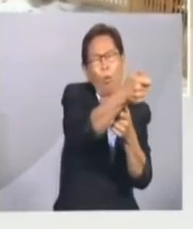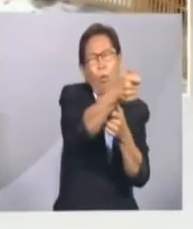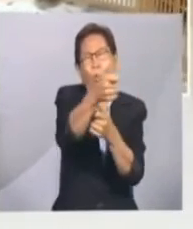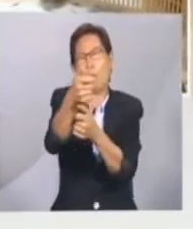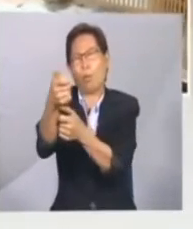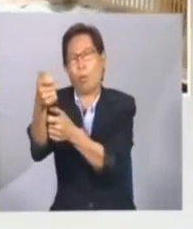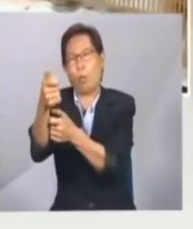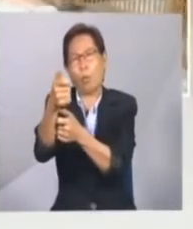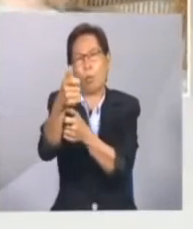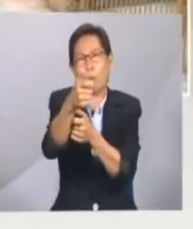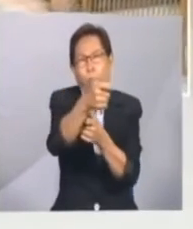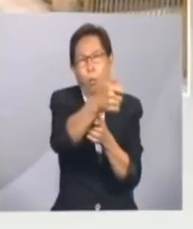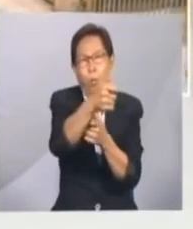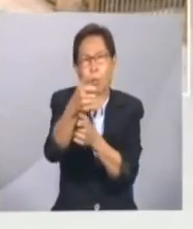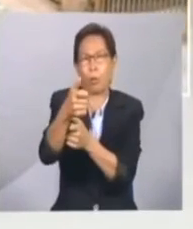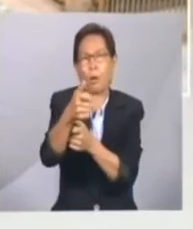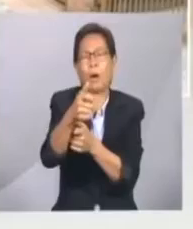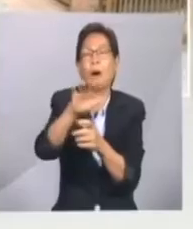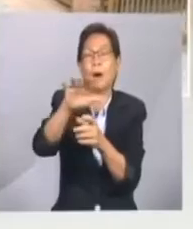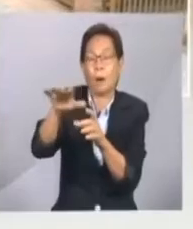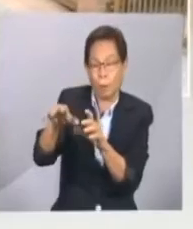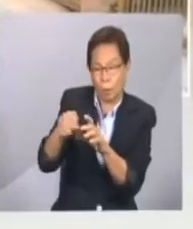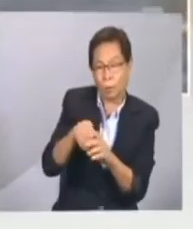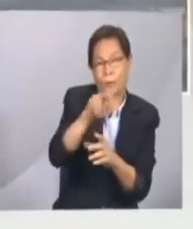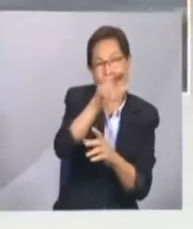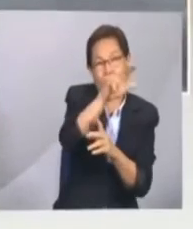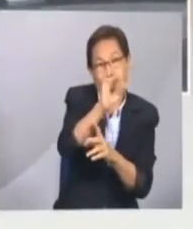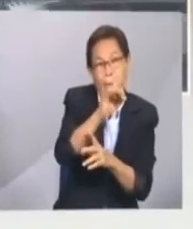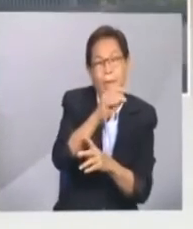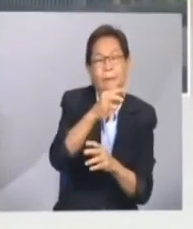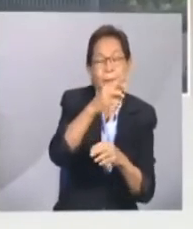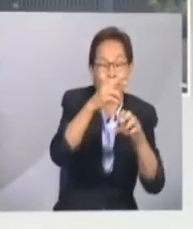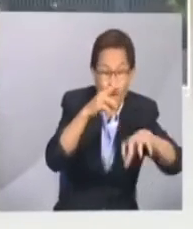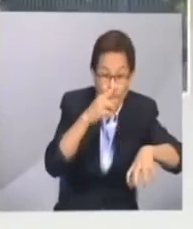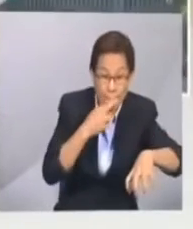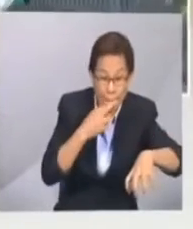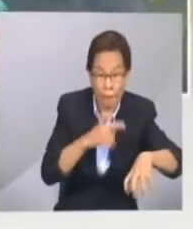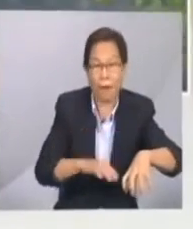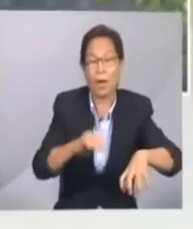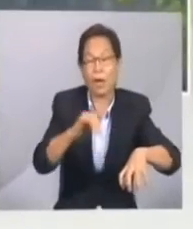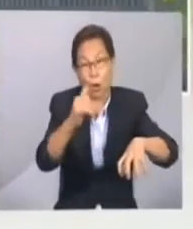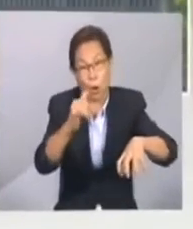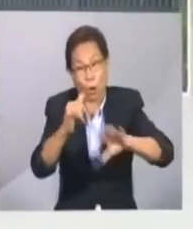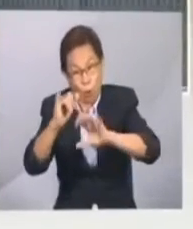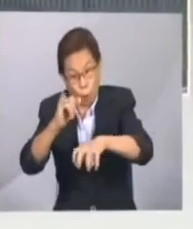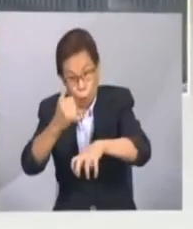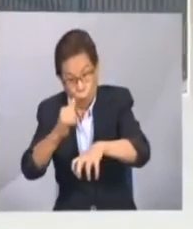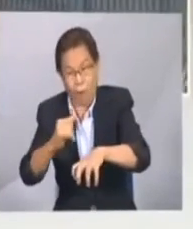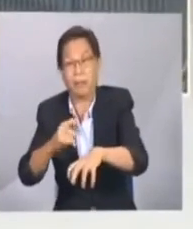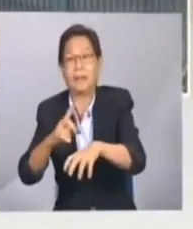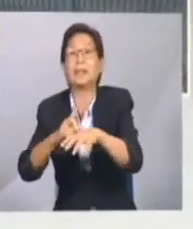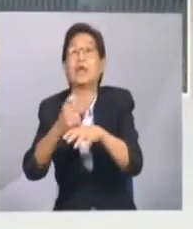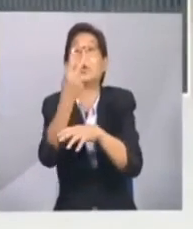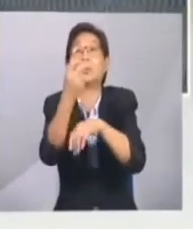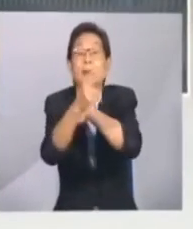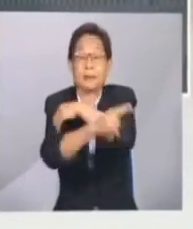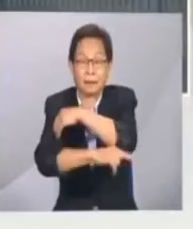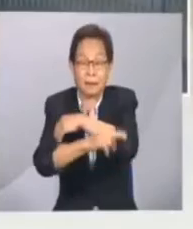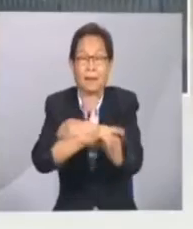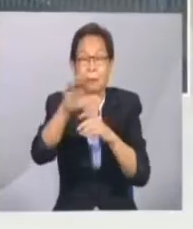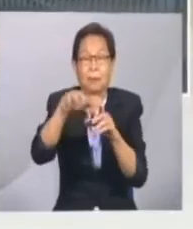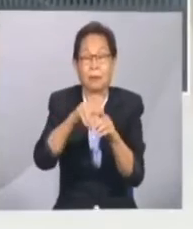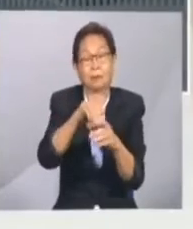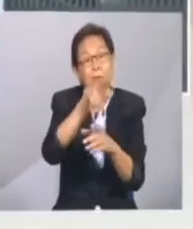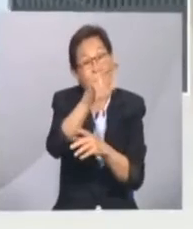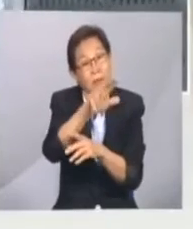yang meliputi 38 zon merah dan kuning di 12 negeri termasuk 33